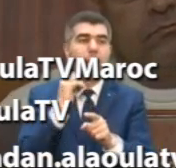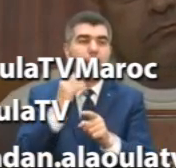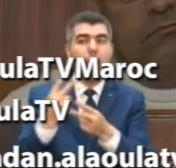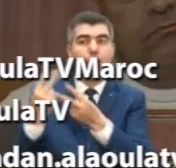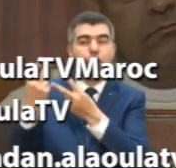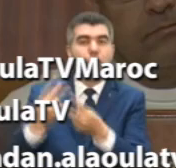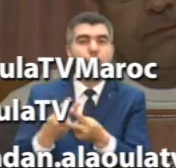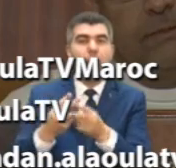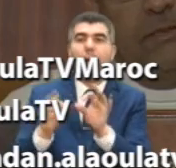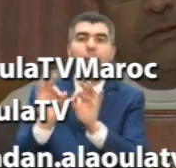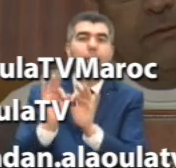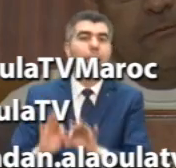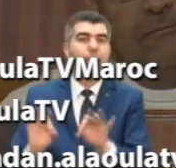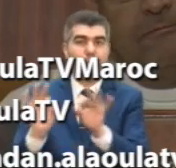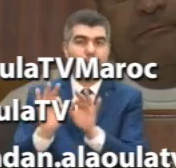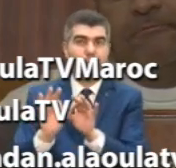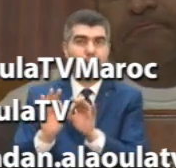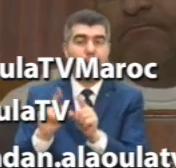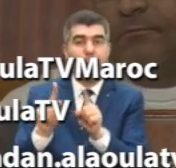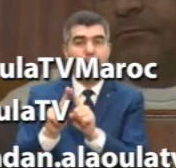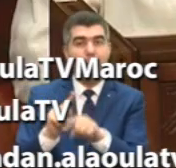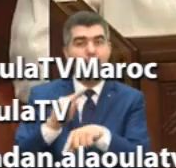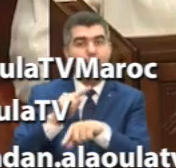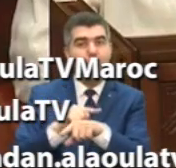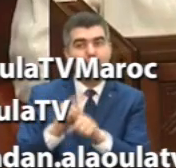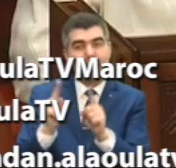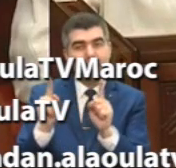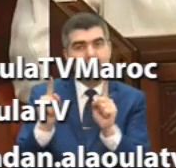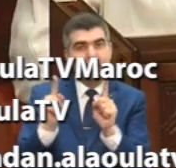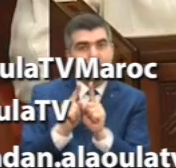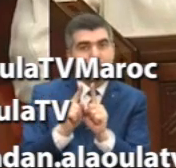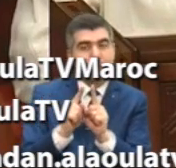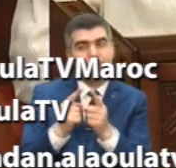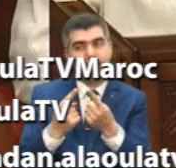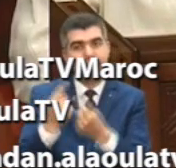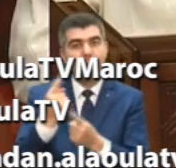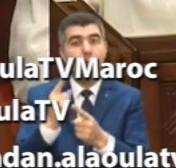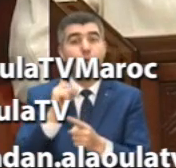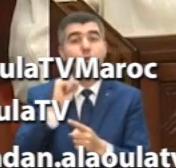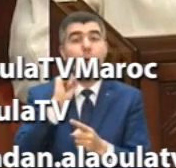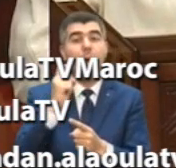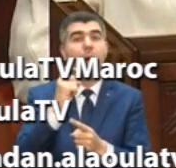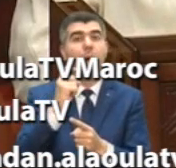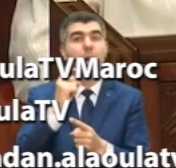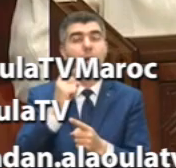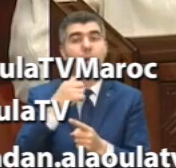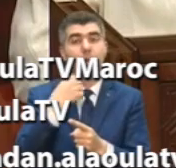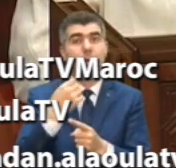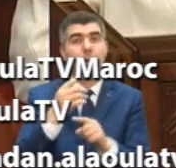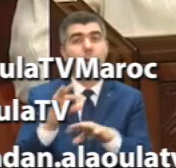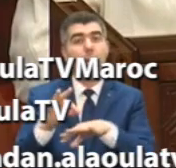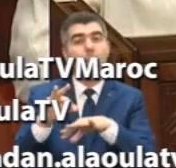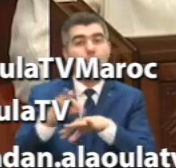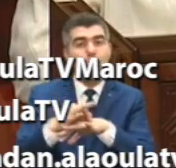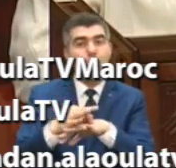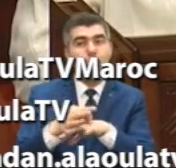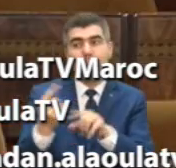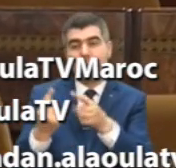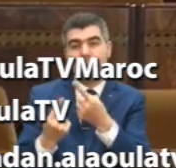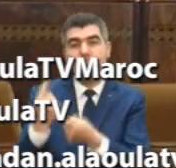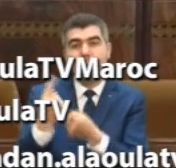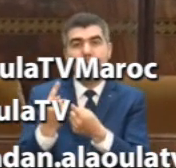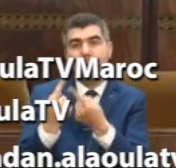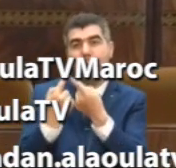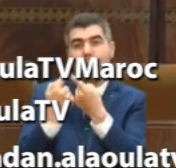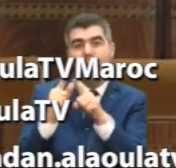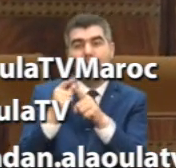الإعفاء، مع أن الحيز الزمني ما بين الجلسة والأخرى يتجاوز الشهر. موضوع الزواج المختلط وطائقه